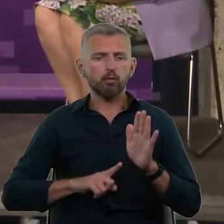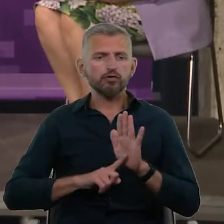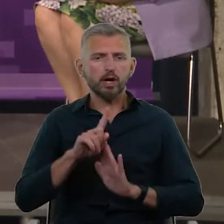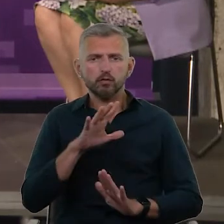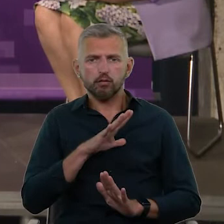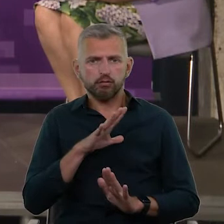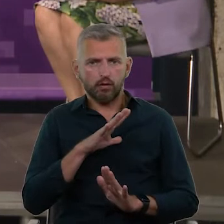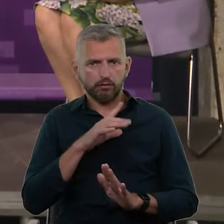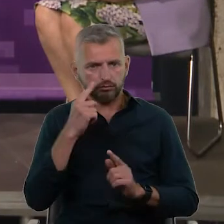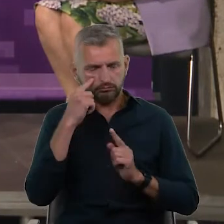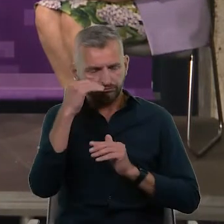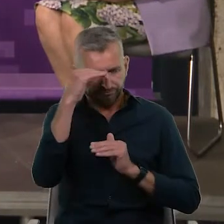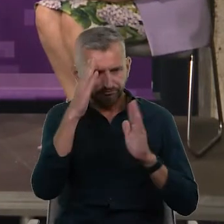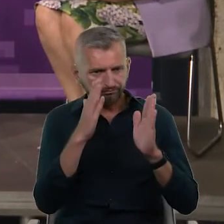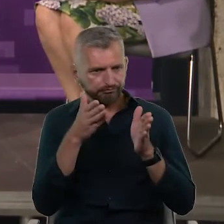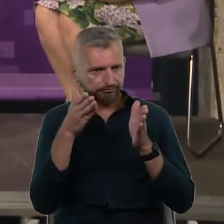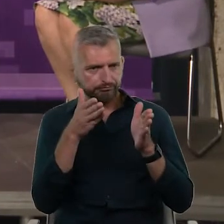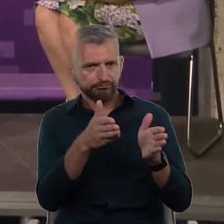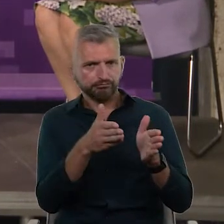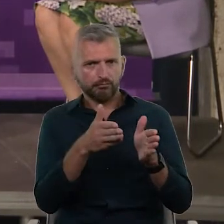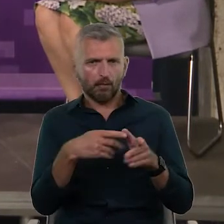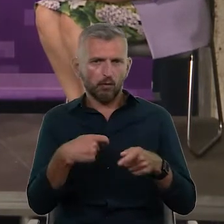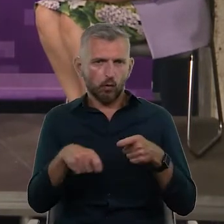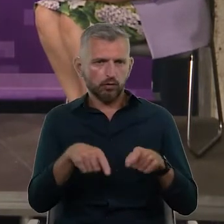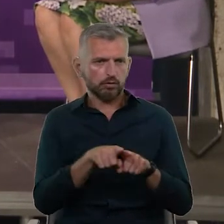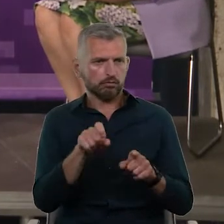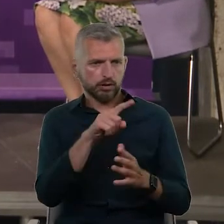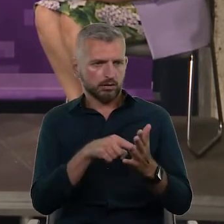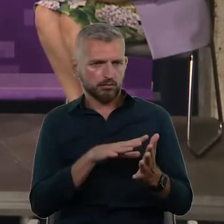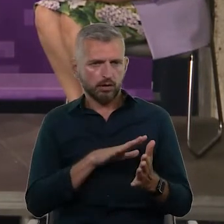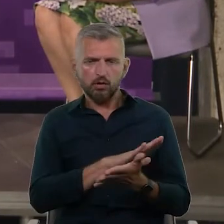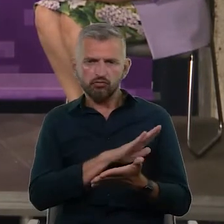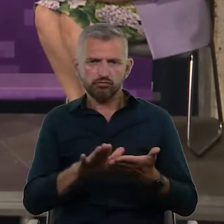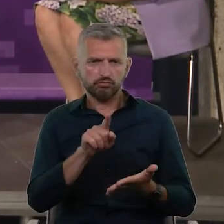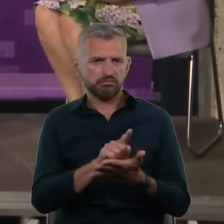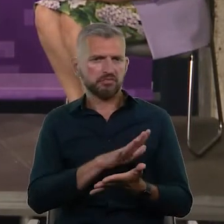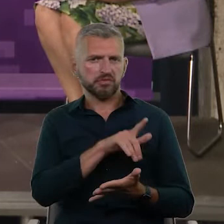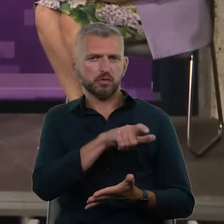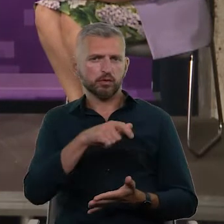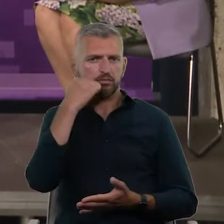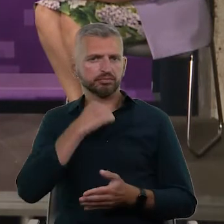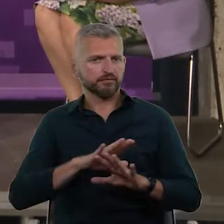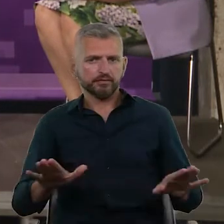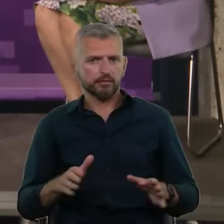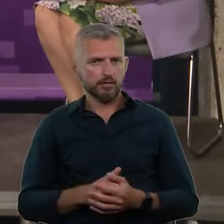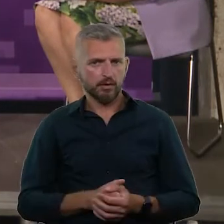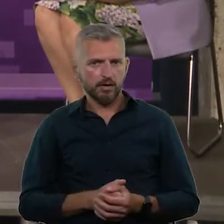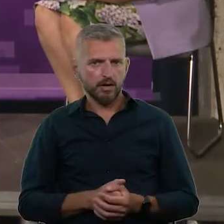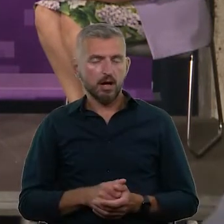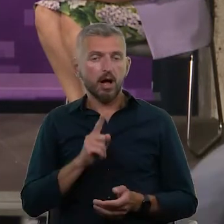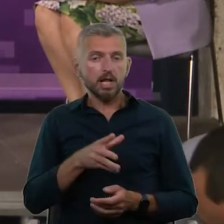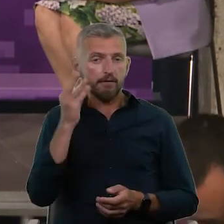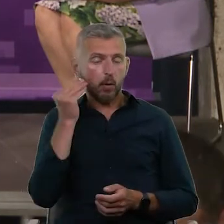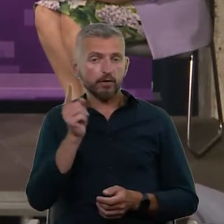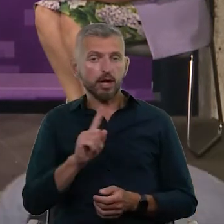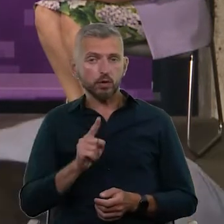був сконцентрований, і так донори ставили питання, що це виключно мають бути особи літнього віку. Так? Але враховуючи